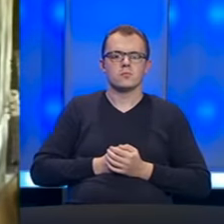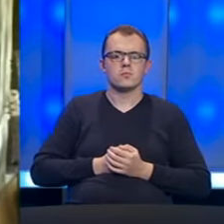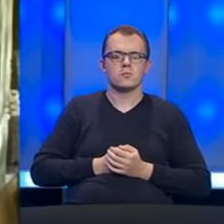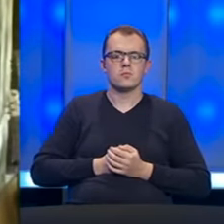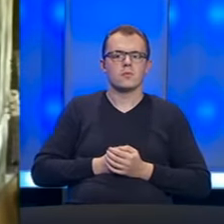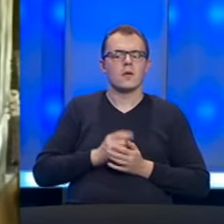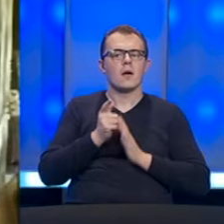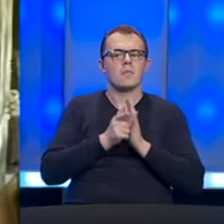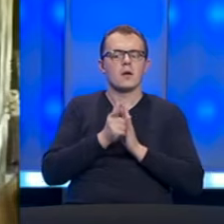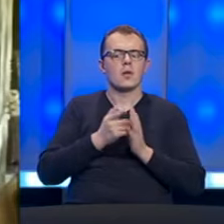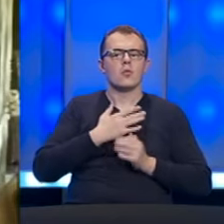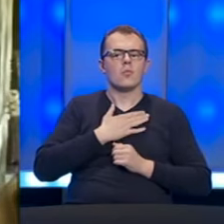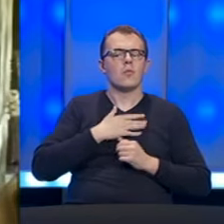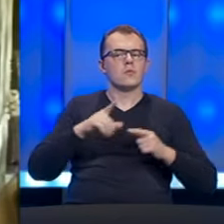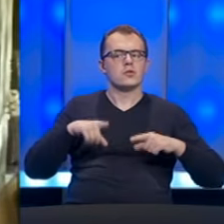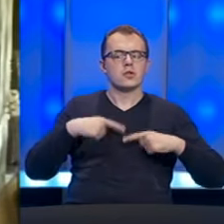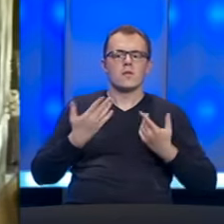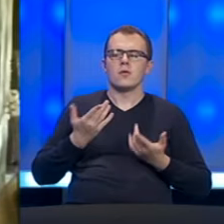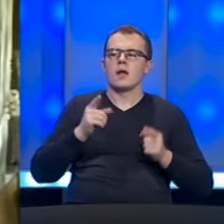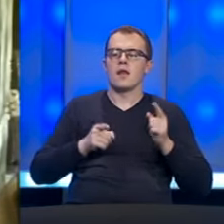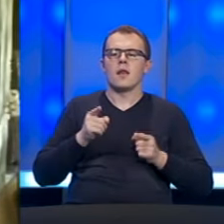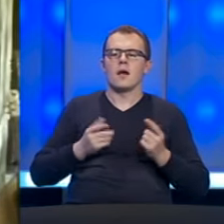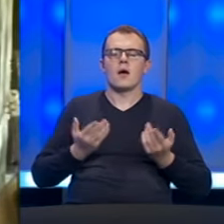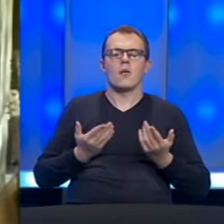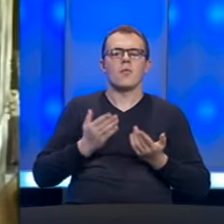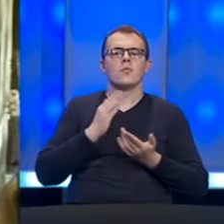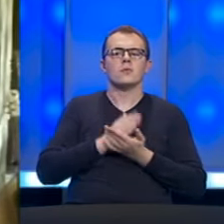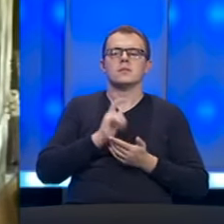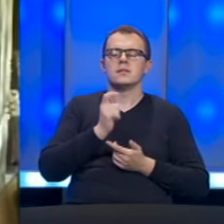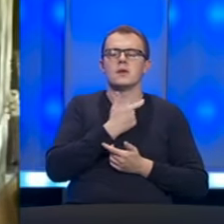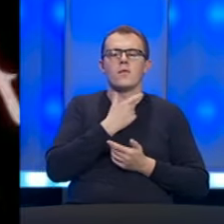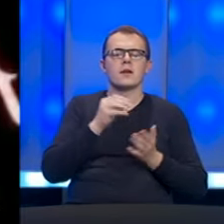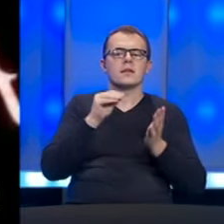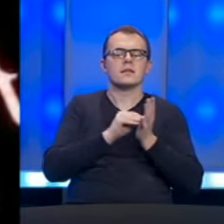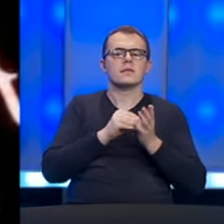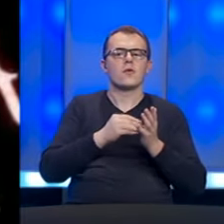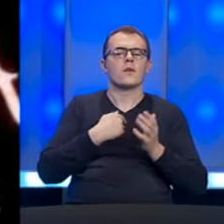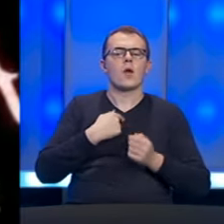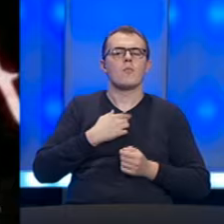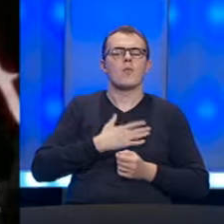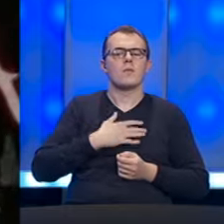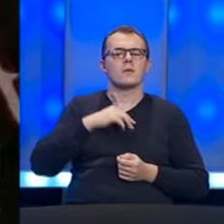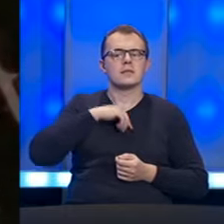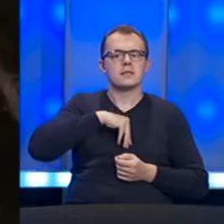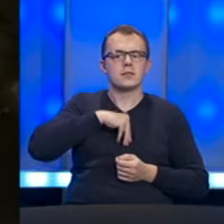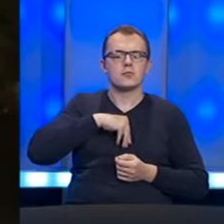taj period u mom životu je nekako zauvijek istetoviran u mom srcu, ali isto tako,